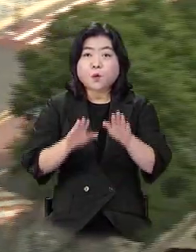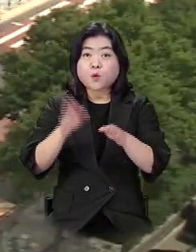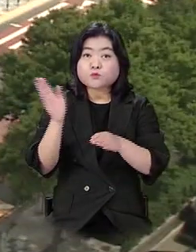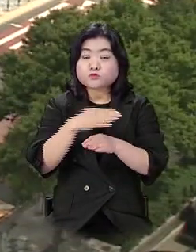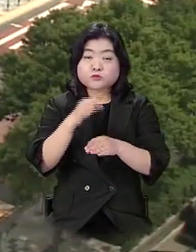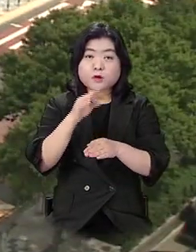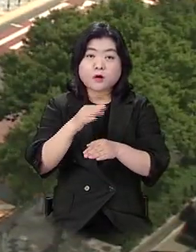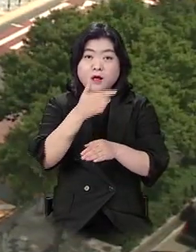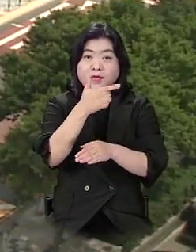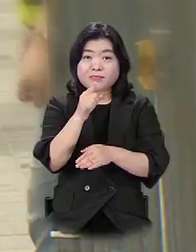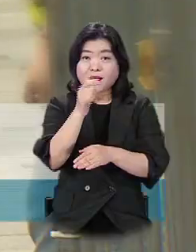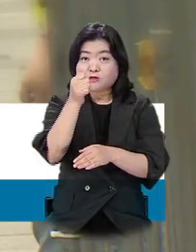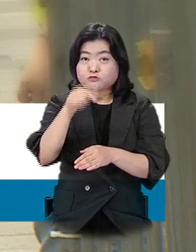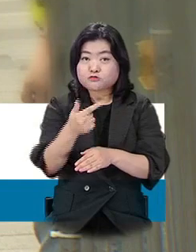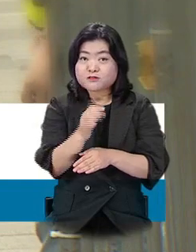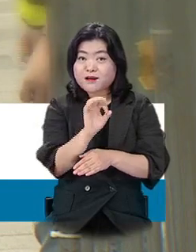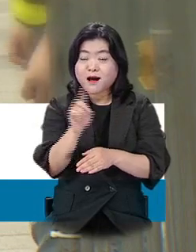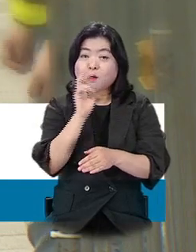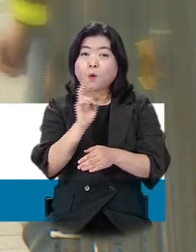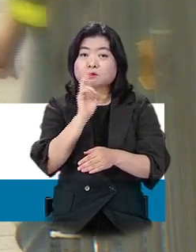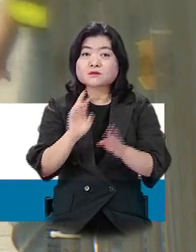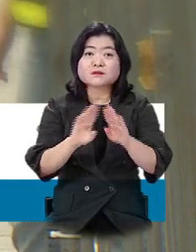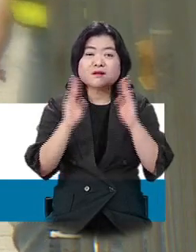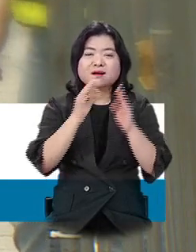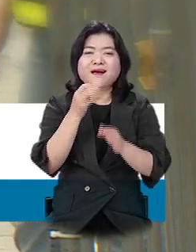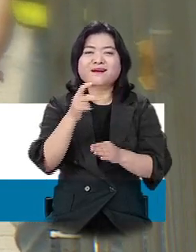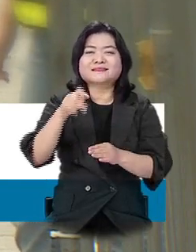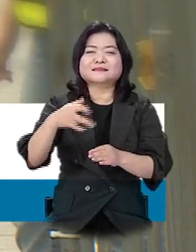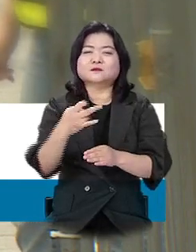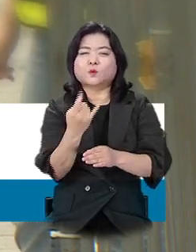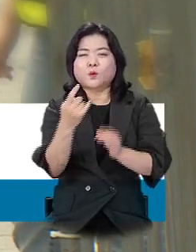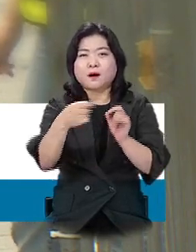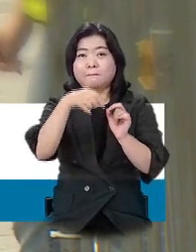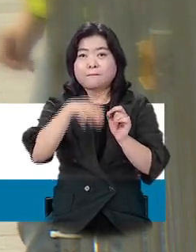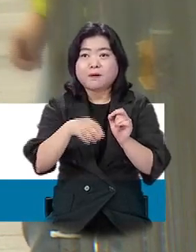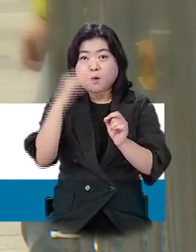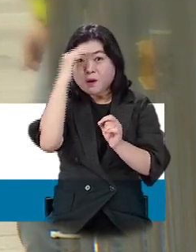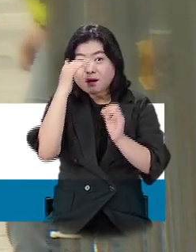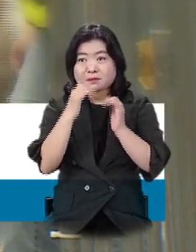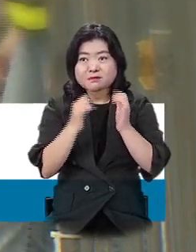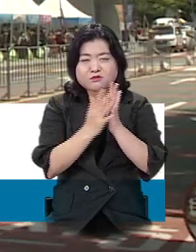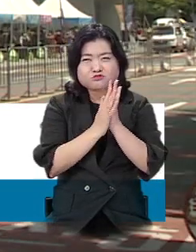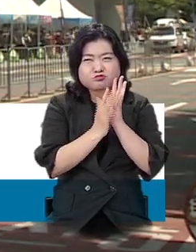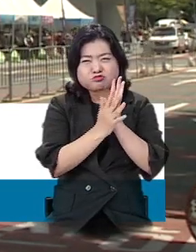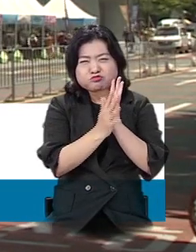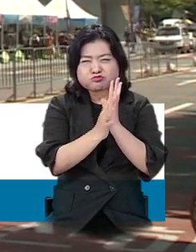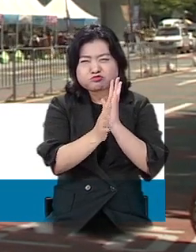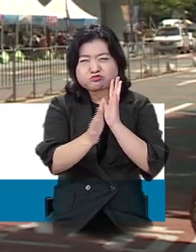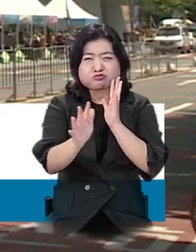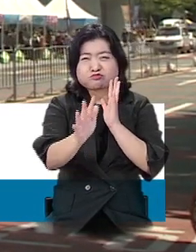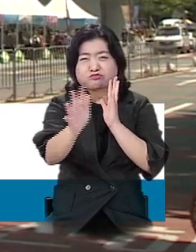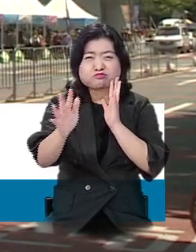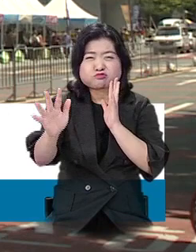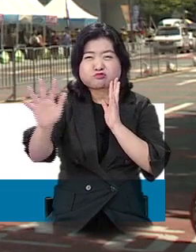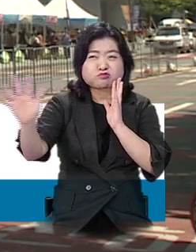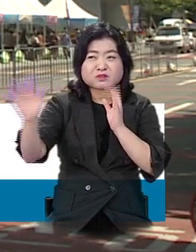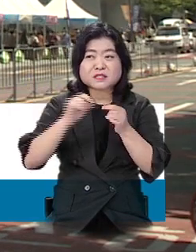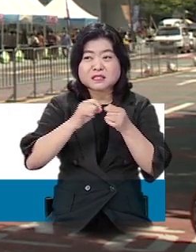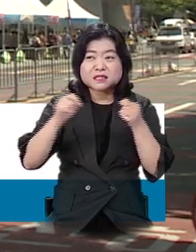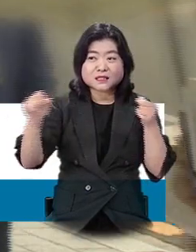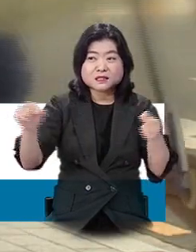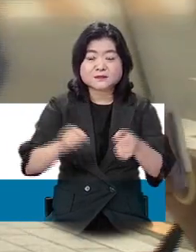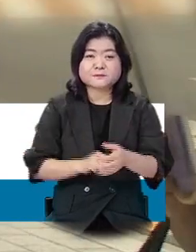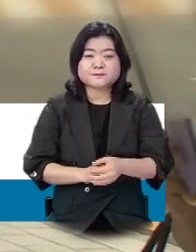오늘부터 나훈아 콘서트가 열리는 대구 엑스코 앞입니다. 관람객들의 줄이 끝이 보이지 않을 정도로 길게 늘어서